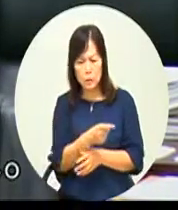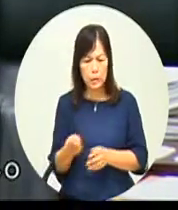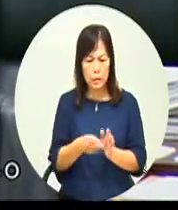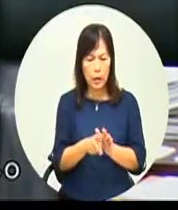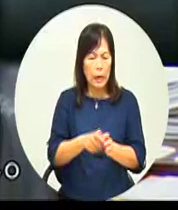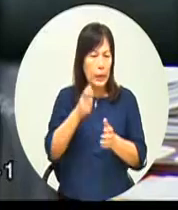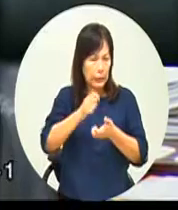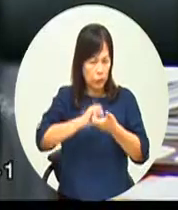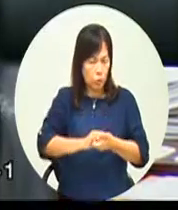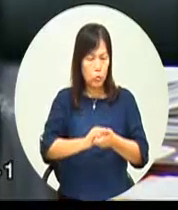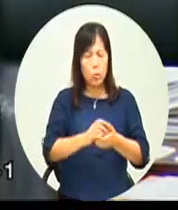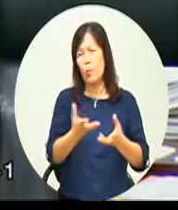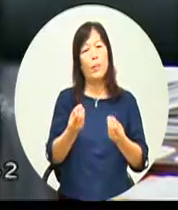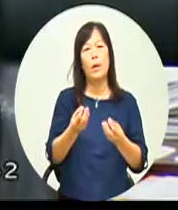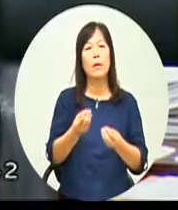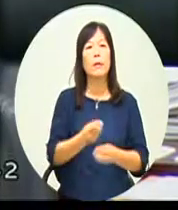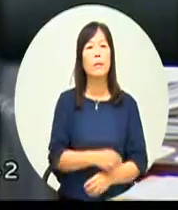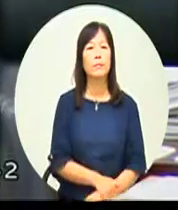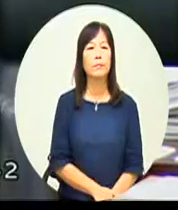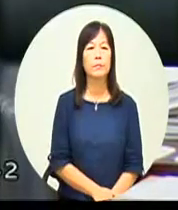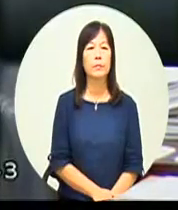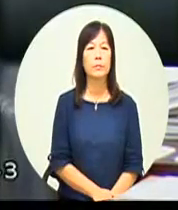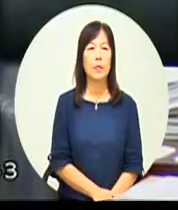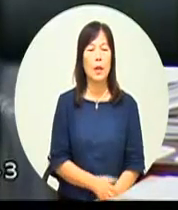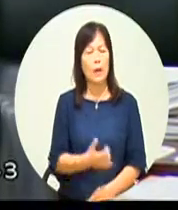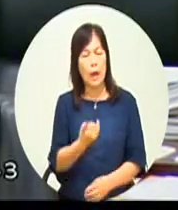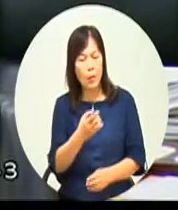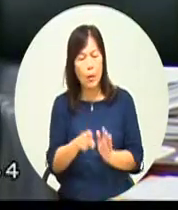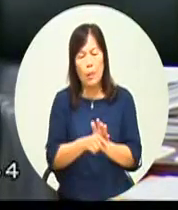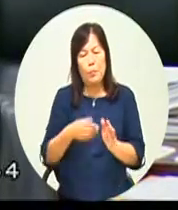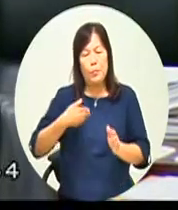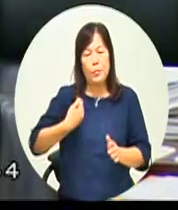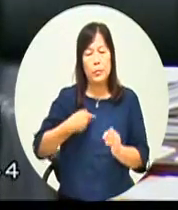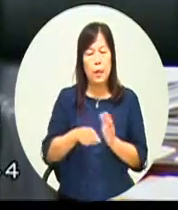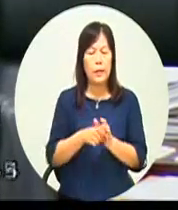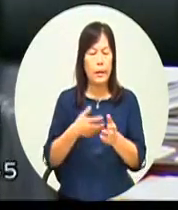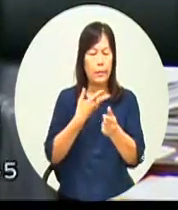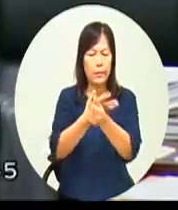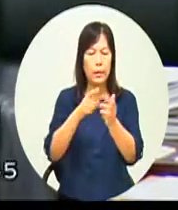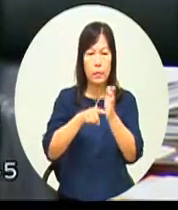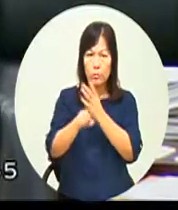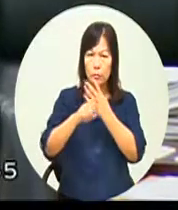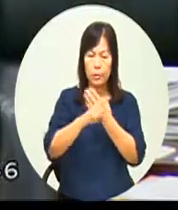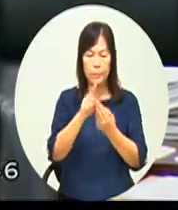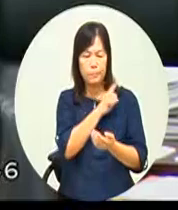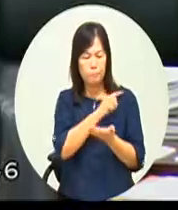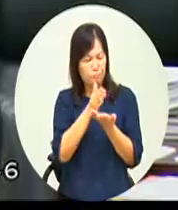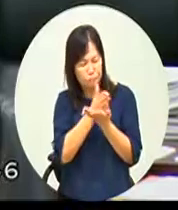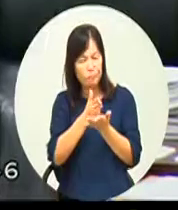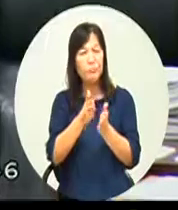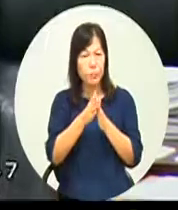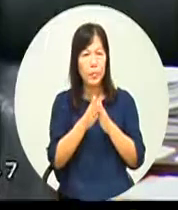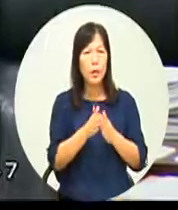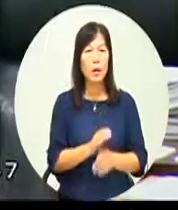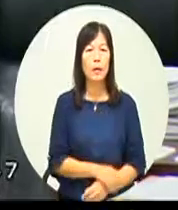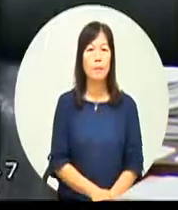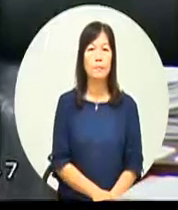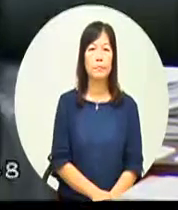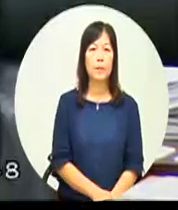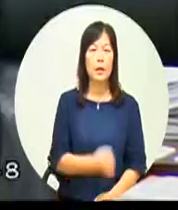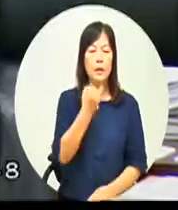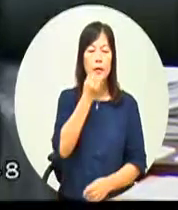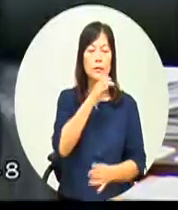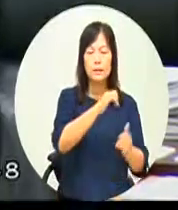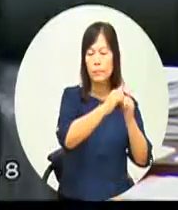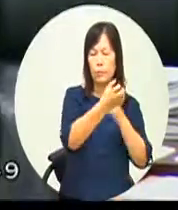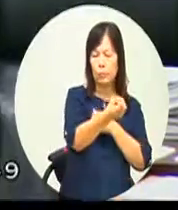坚决说好或不好，我觉得还是要交给专业来评估。但是我从民众告诉